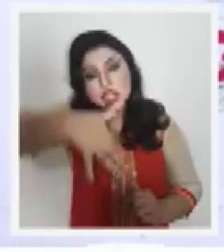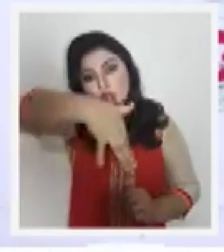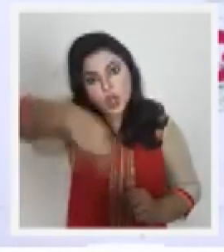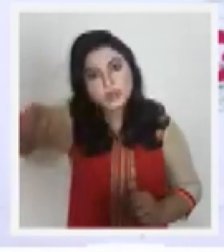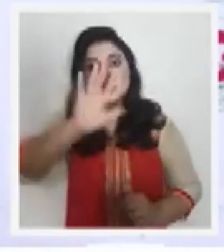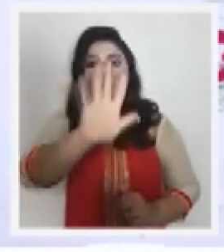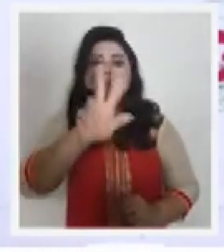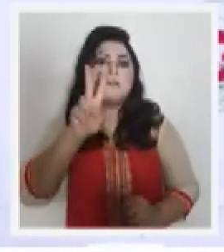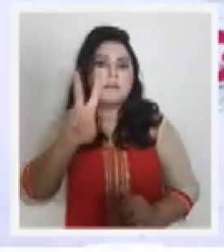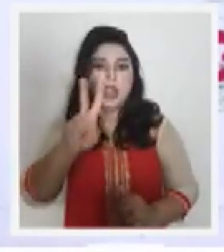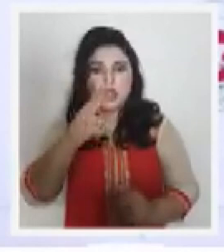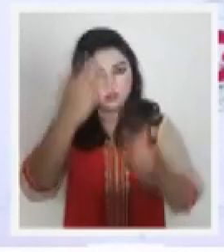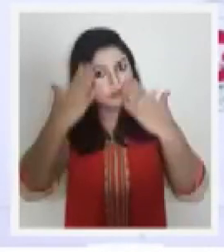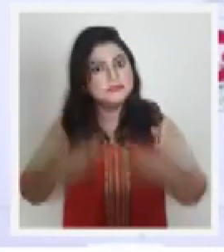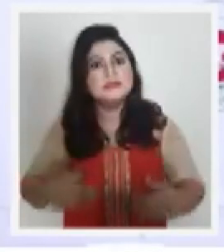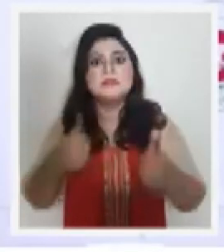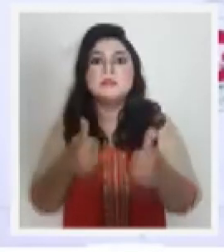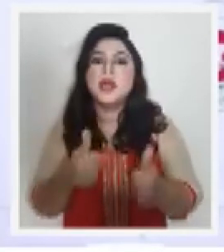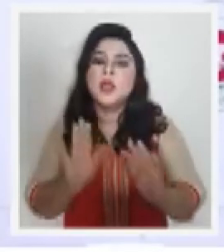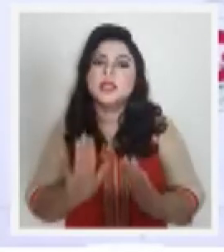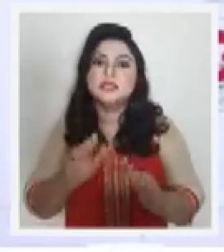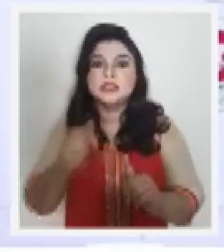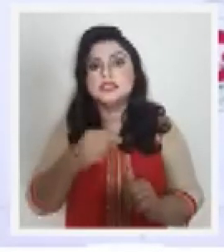1,535 জন এবং এ পর্যন্ত সুস্থ